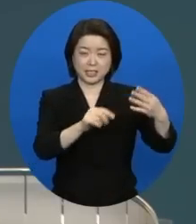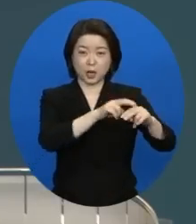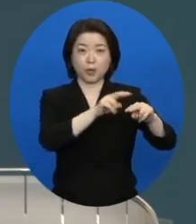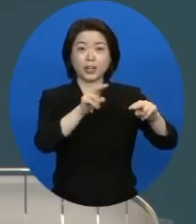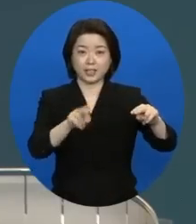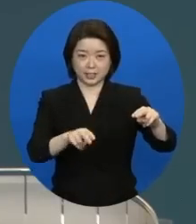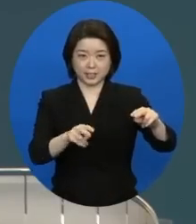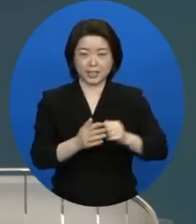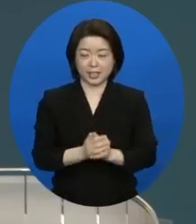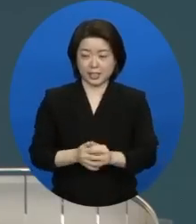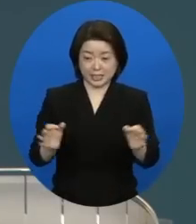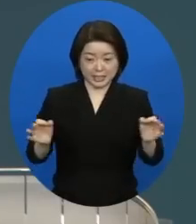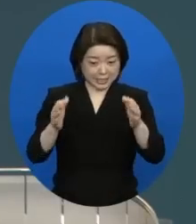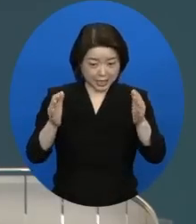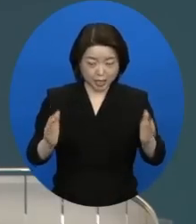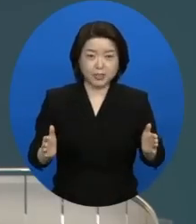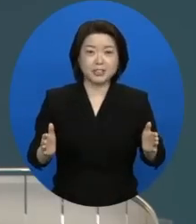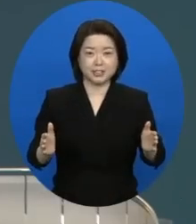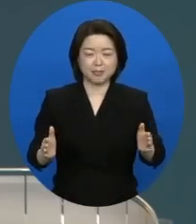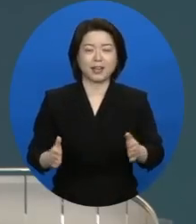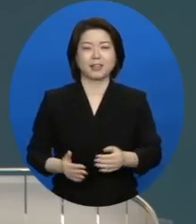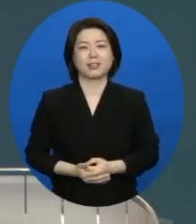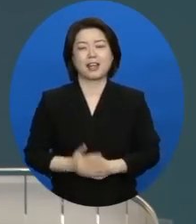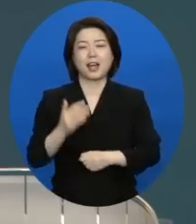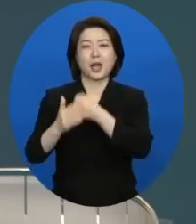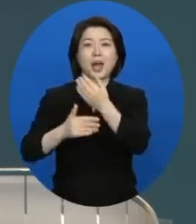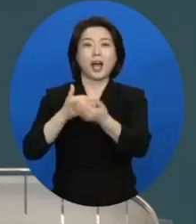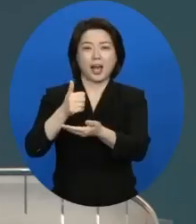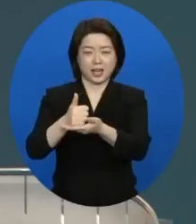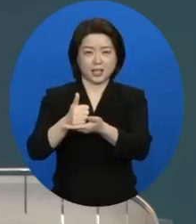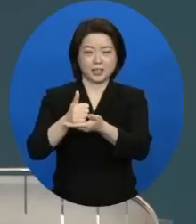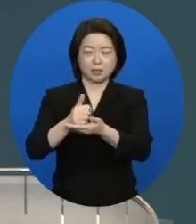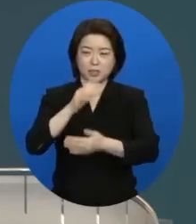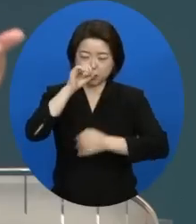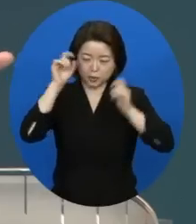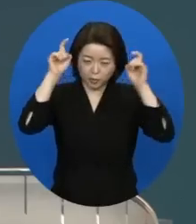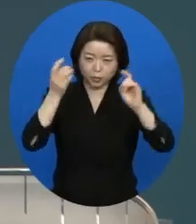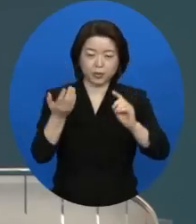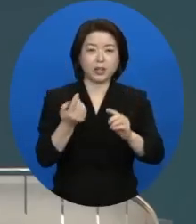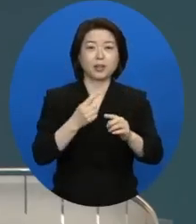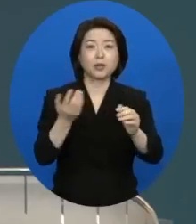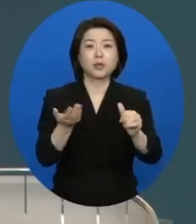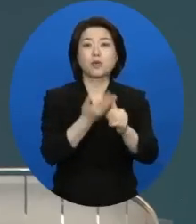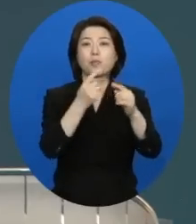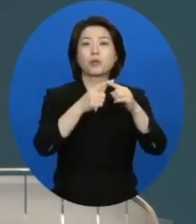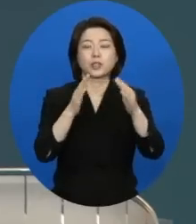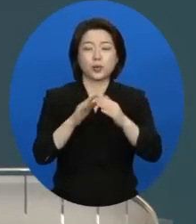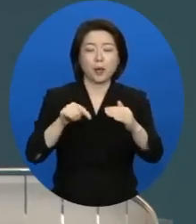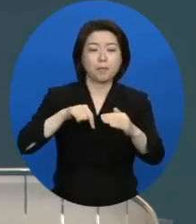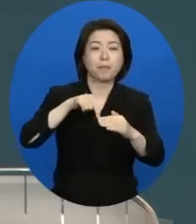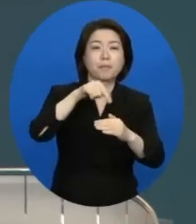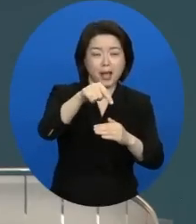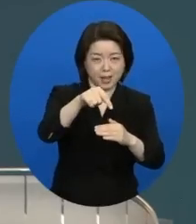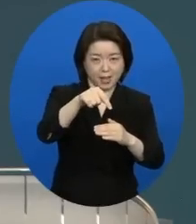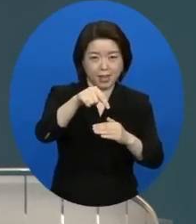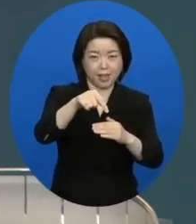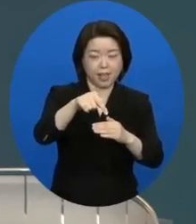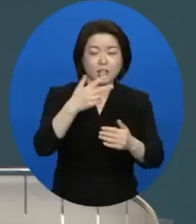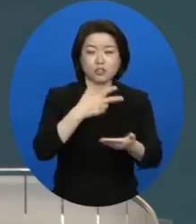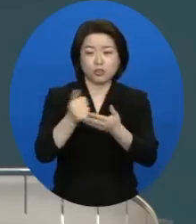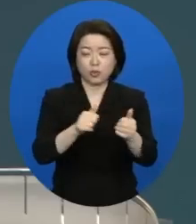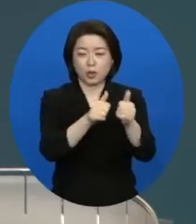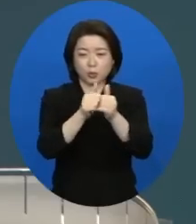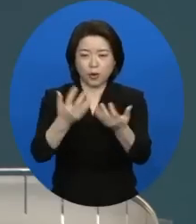했으니까 아주 짧은 기간이지만 하나님께서 선한목자교회 바깥에도 주님과 동행하는 참 많은